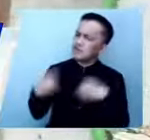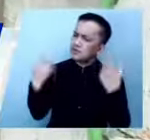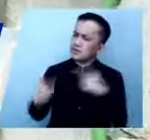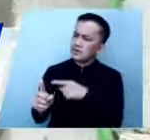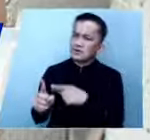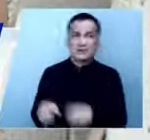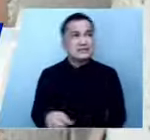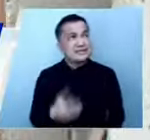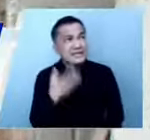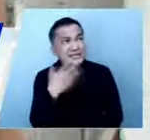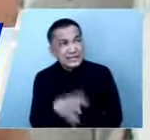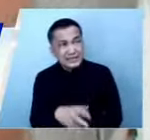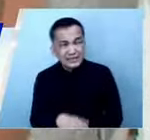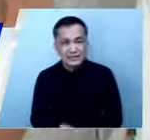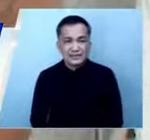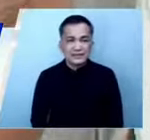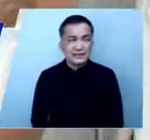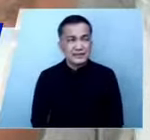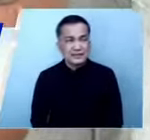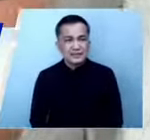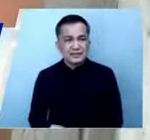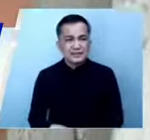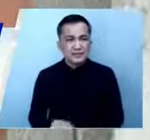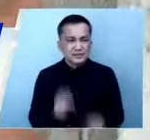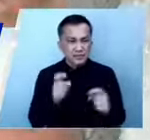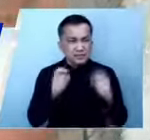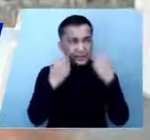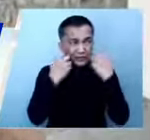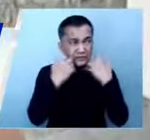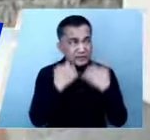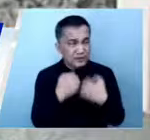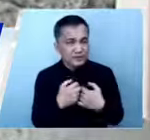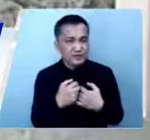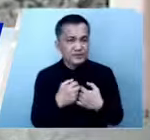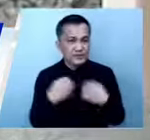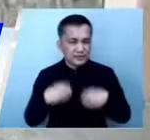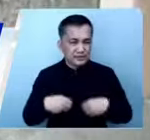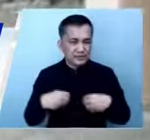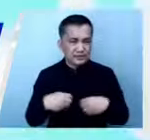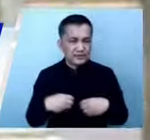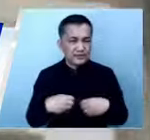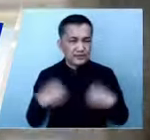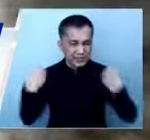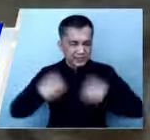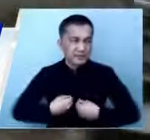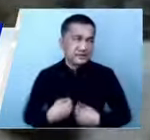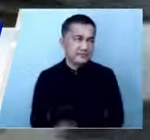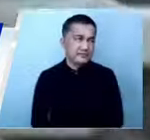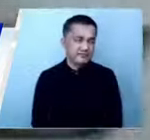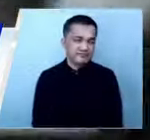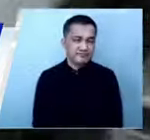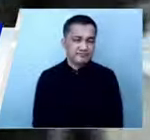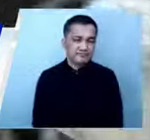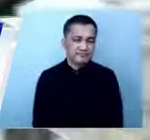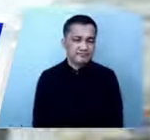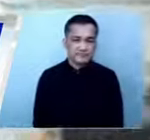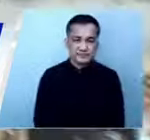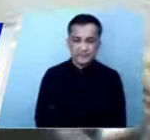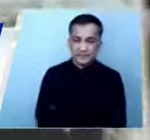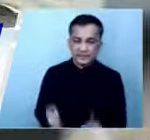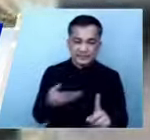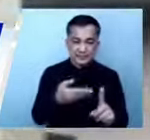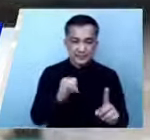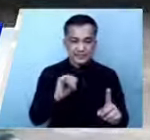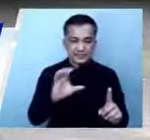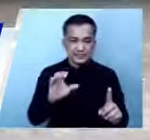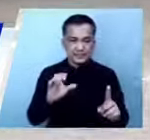init po. Mabilis po pagpawisan pag nakahubad. Ay, pag nakadamit po. Si Jay-Z, naka-polo shirt